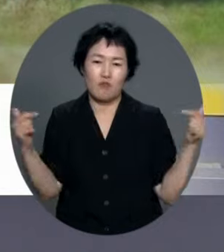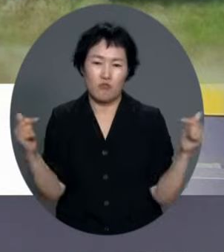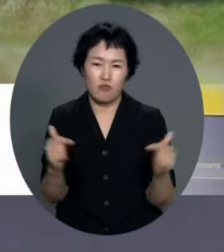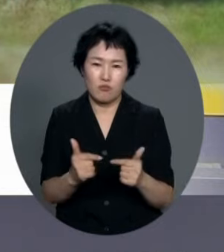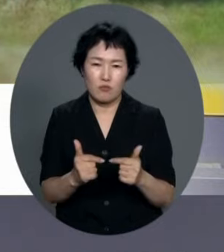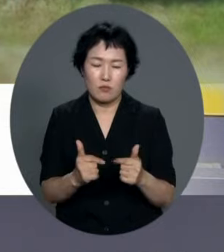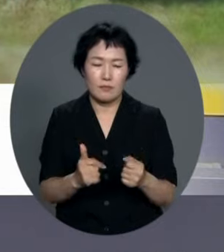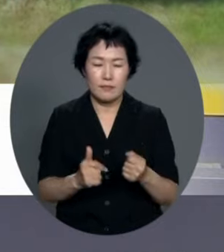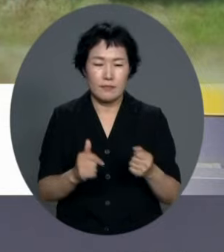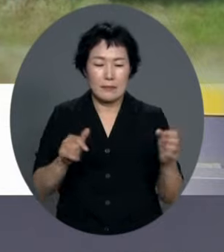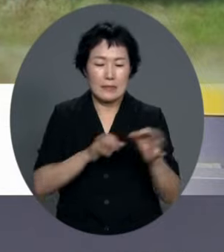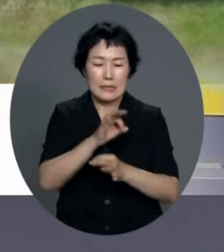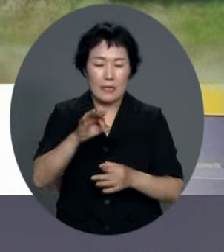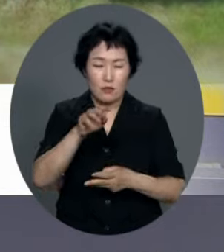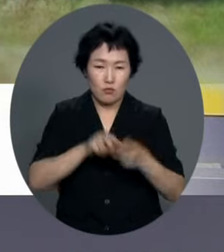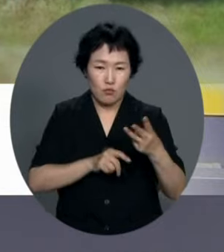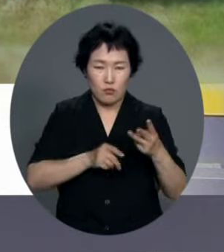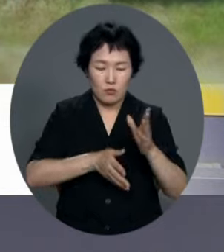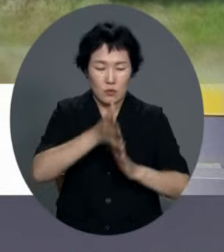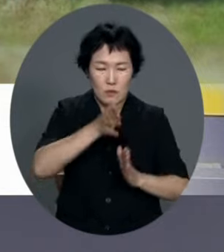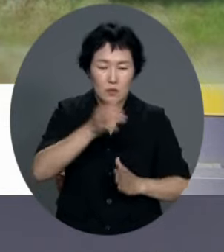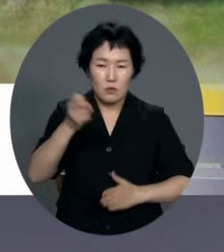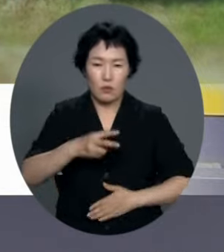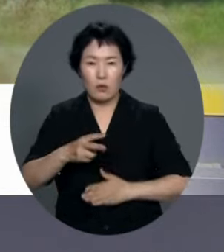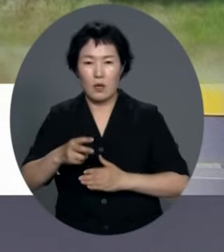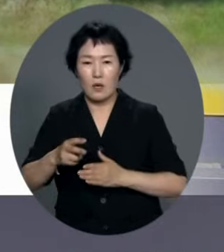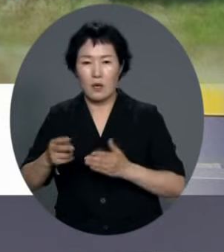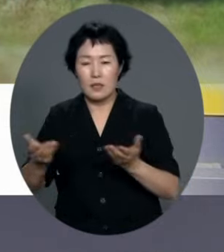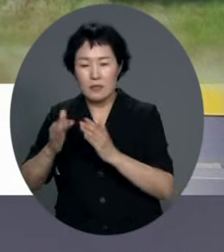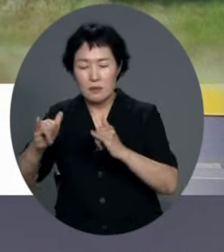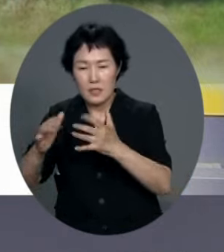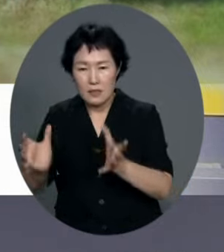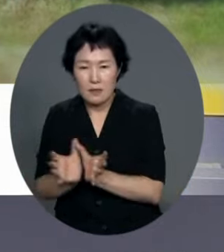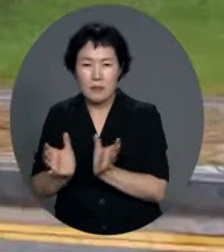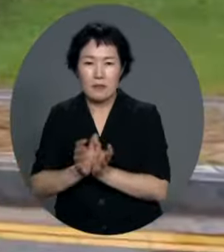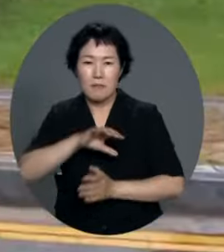시민 단체는 강하게 반발하고 있습니다 김경철 기자가